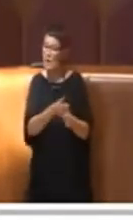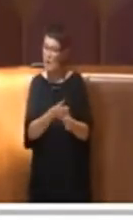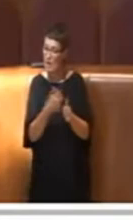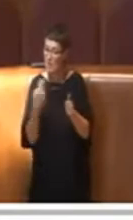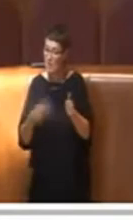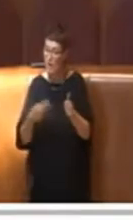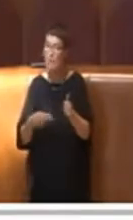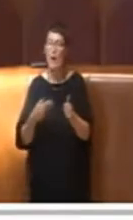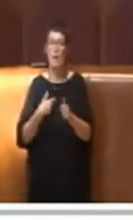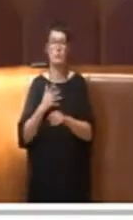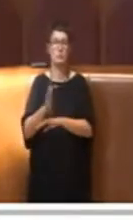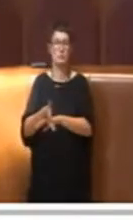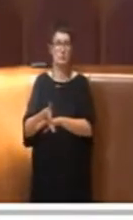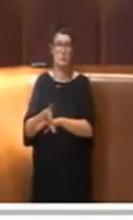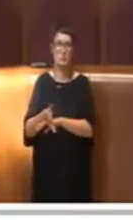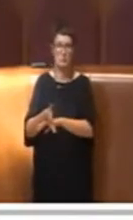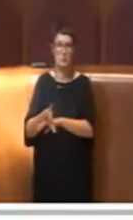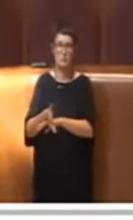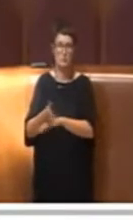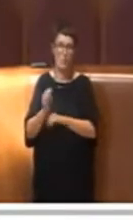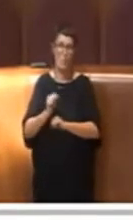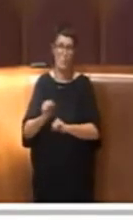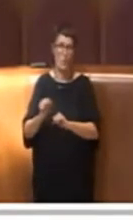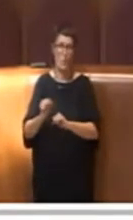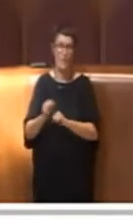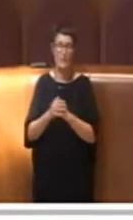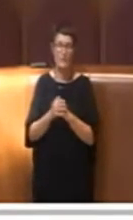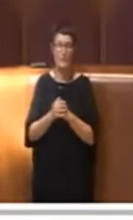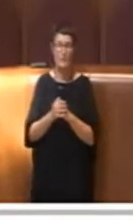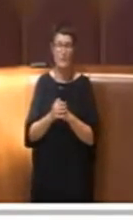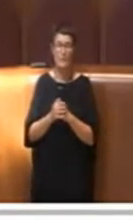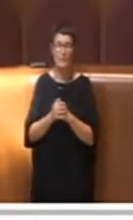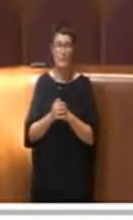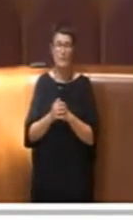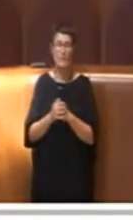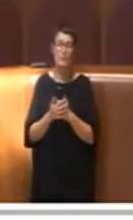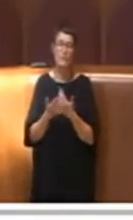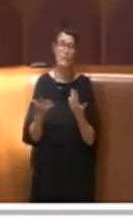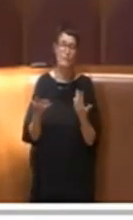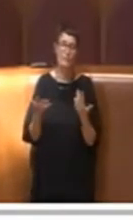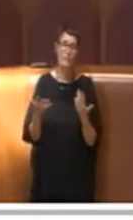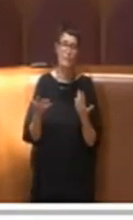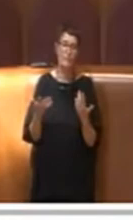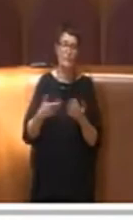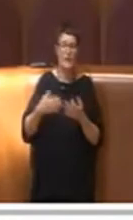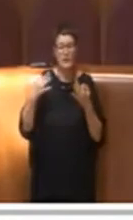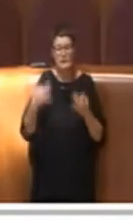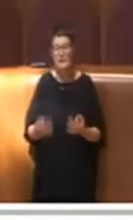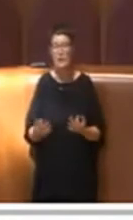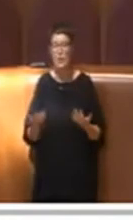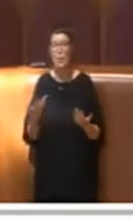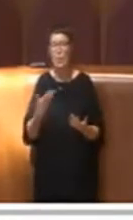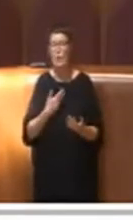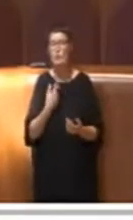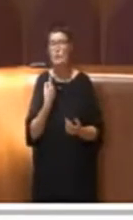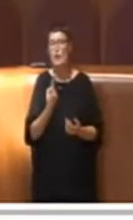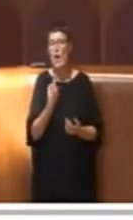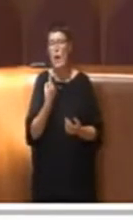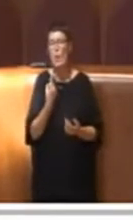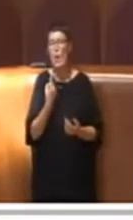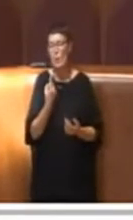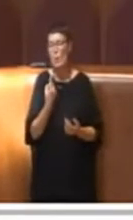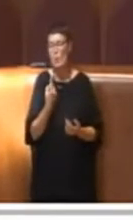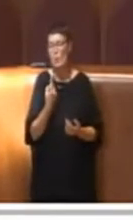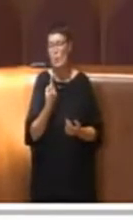diciamo, qualcuno che avrà, vorrei usare il termine, ma si presta abbastanza, ha